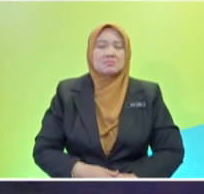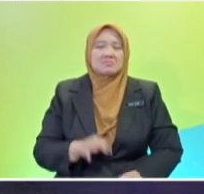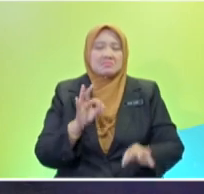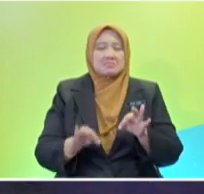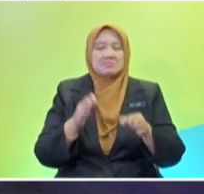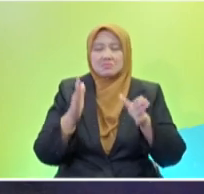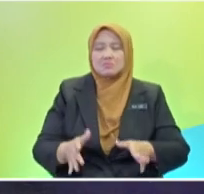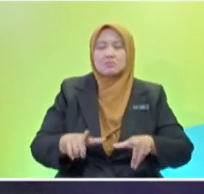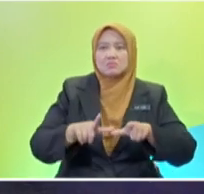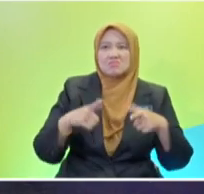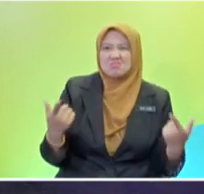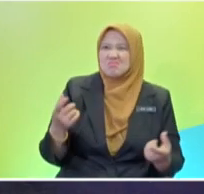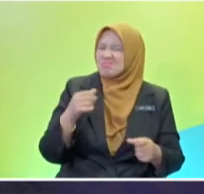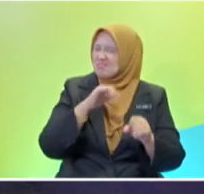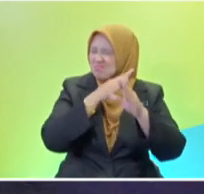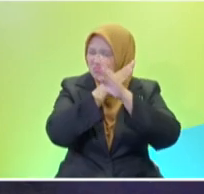orang lain